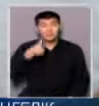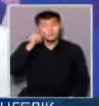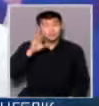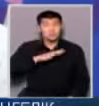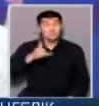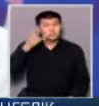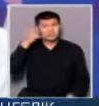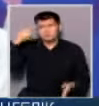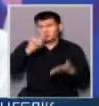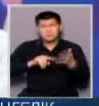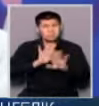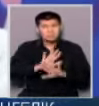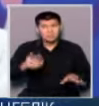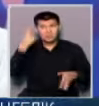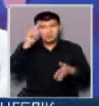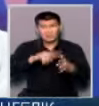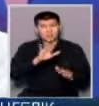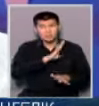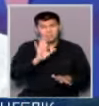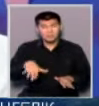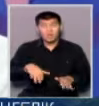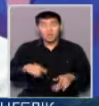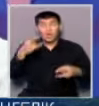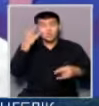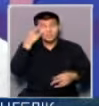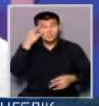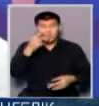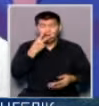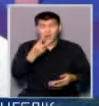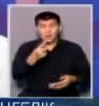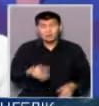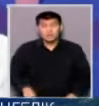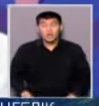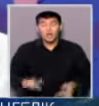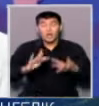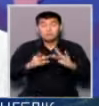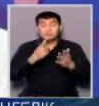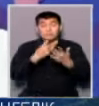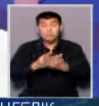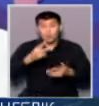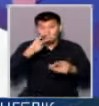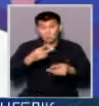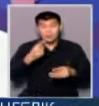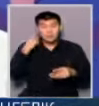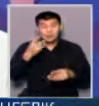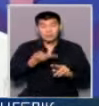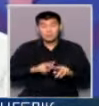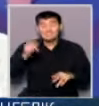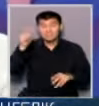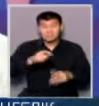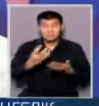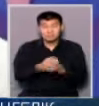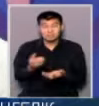телефон соққанда сенің кіремей, сенің кіремей, сосын инстаграмнан, сосын ютубтан көріп барып, естіп барып, сонда келіп отырмын